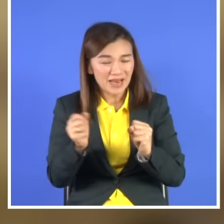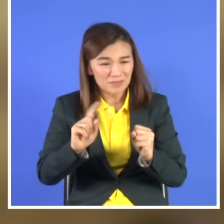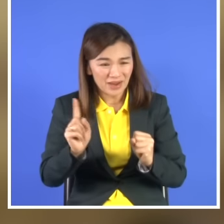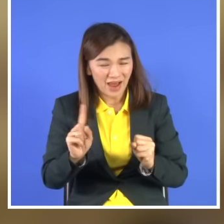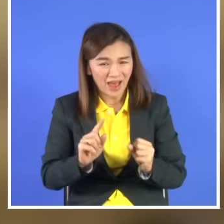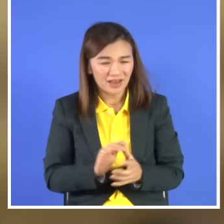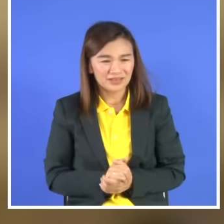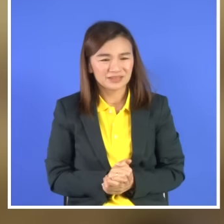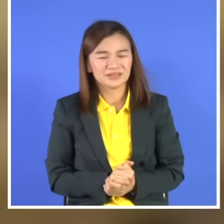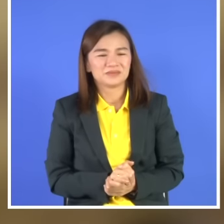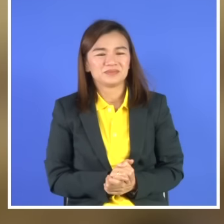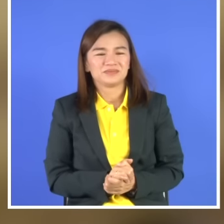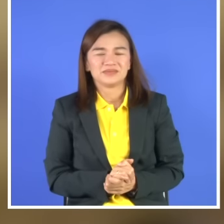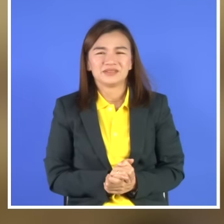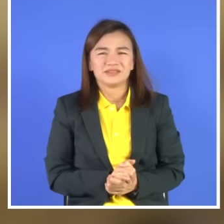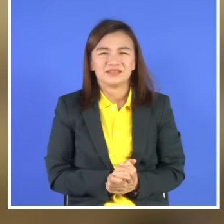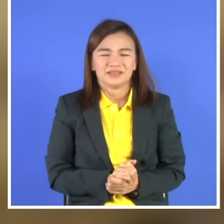ถึงกลางคืนแล้วเนี่ย อีกคนนึง